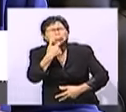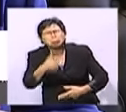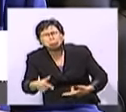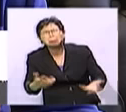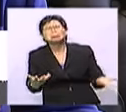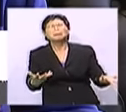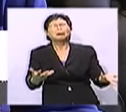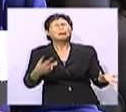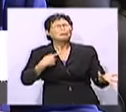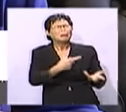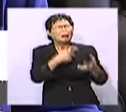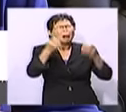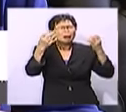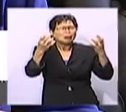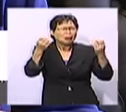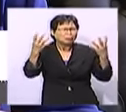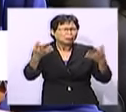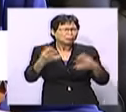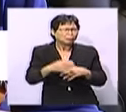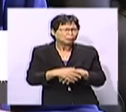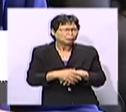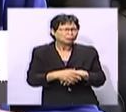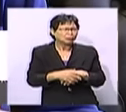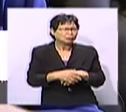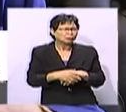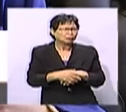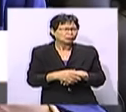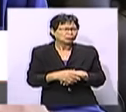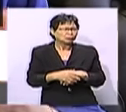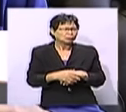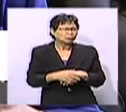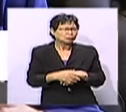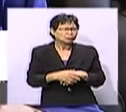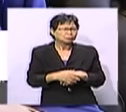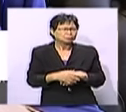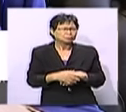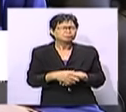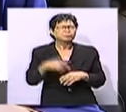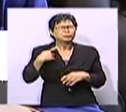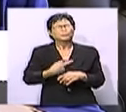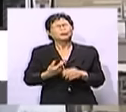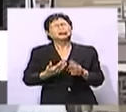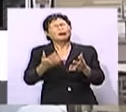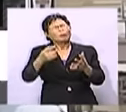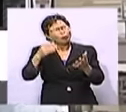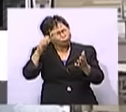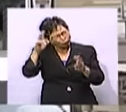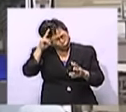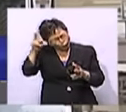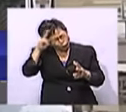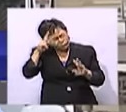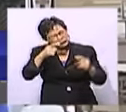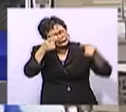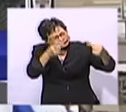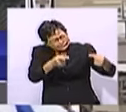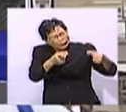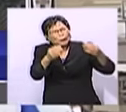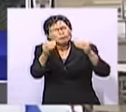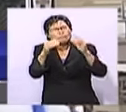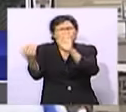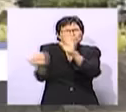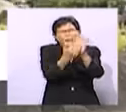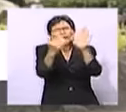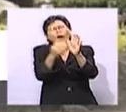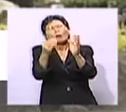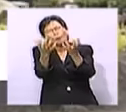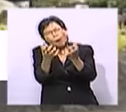and we got our roads are so bad, and we constantly fight for more. Sementara itu, beberapa anggota